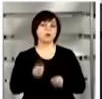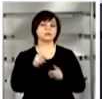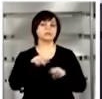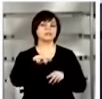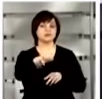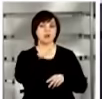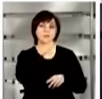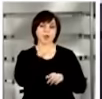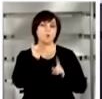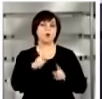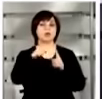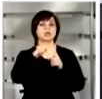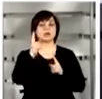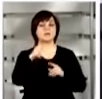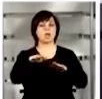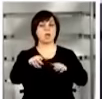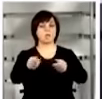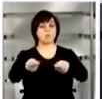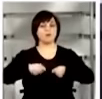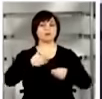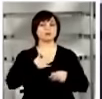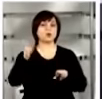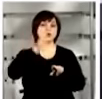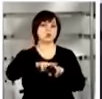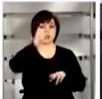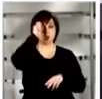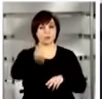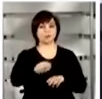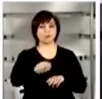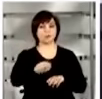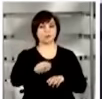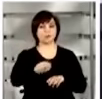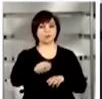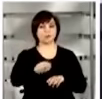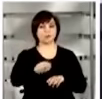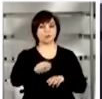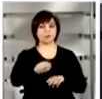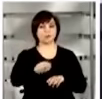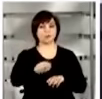движи Македонија. Мора Ѓорги Иванов да ја повлече својата одлука и да го почитува комплетно уставот.